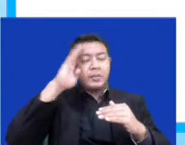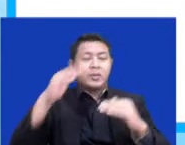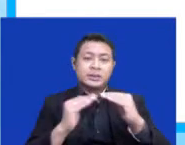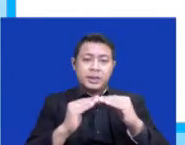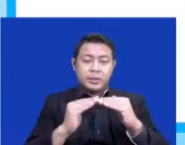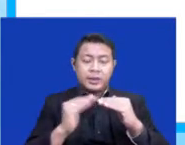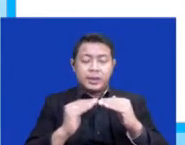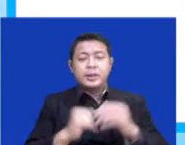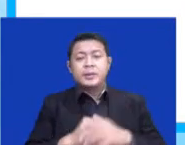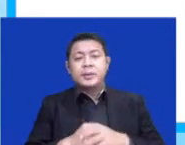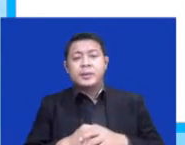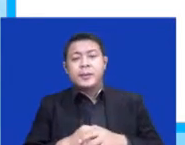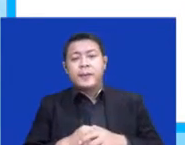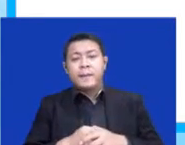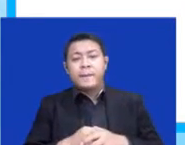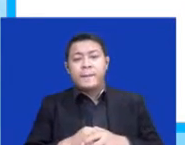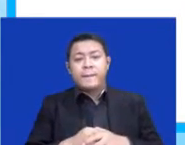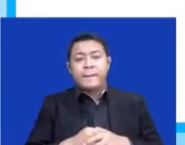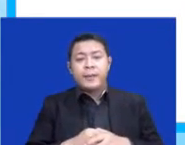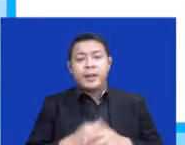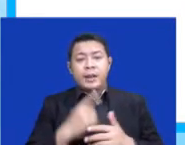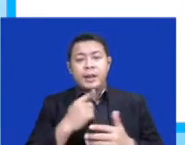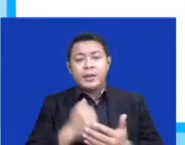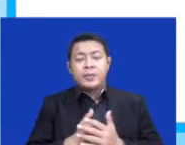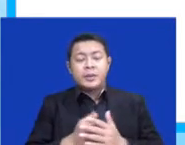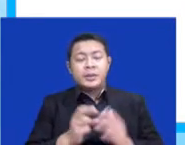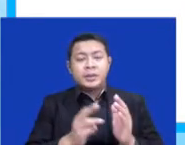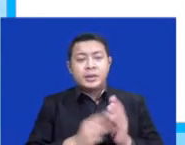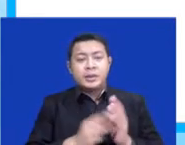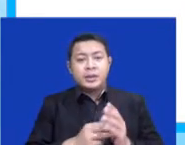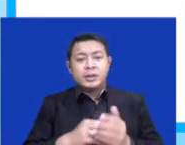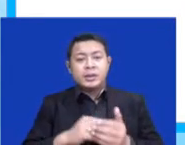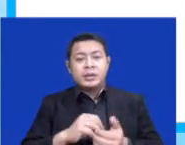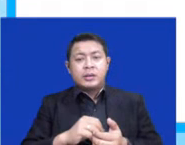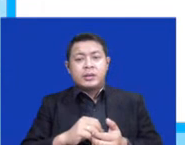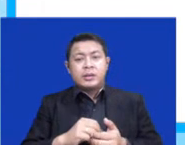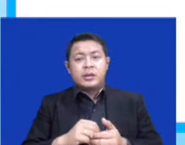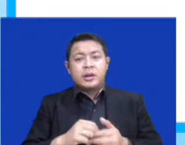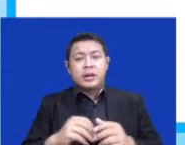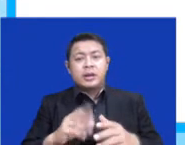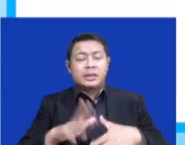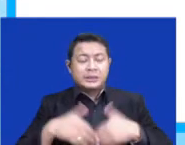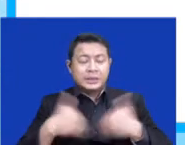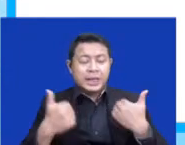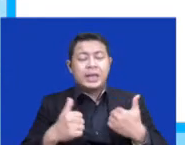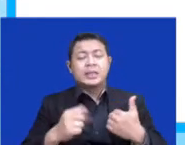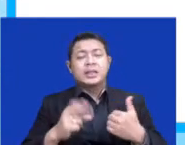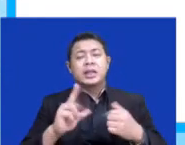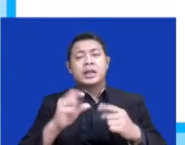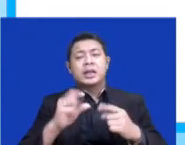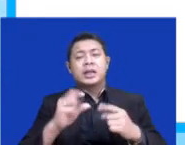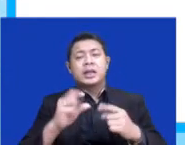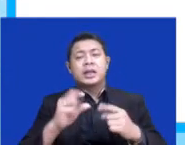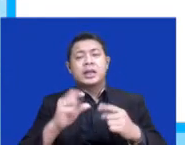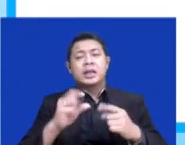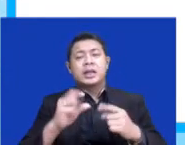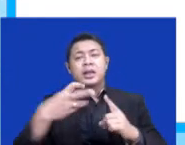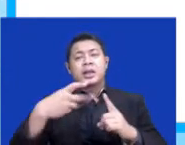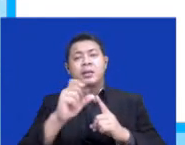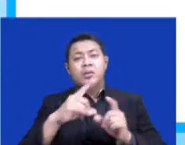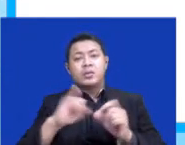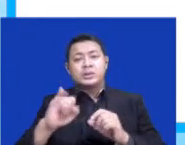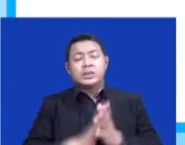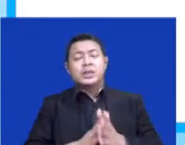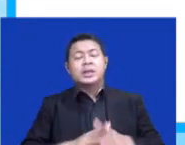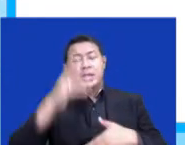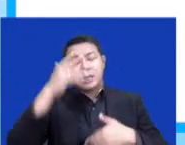juga harus utamakan isu kesehatan reproduksi dan juga soal kesehatan emosional. Jadi itu